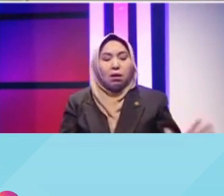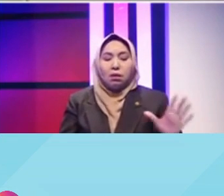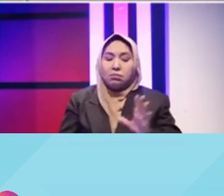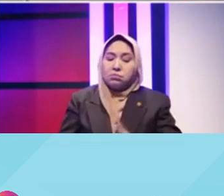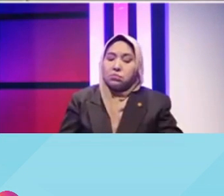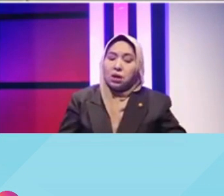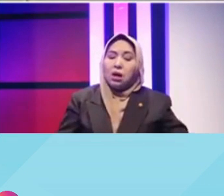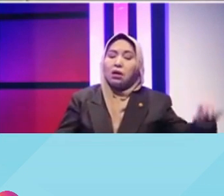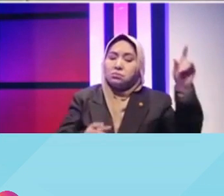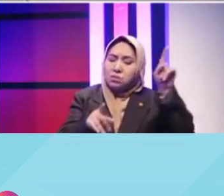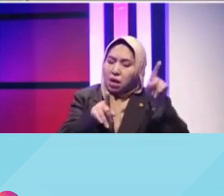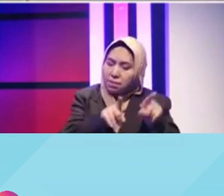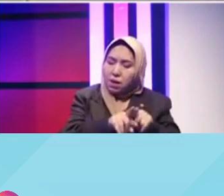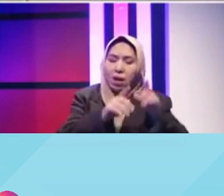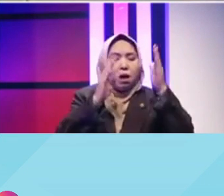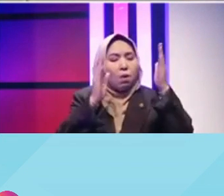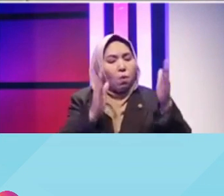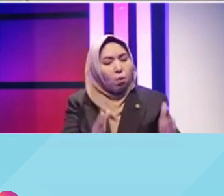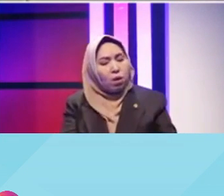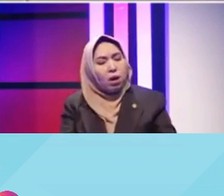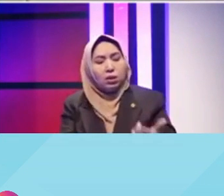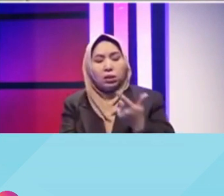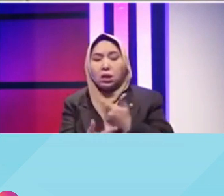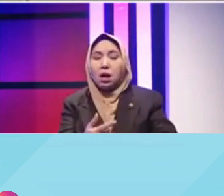كمثل الذين من